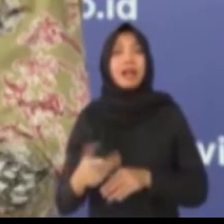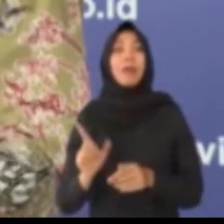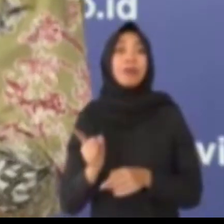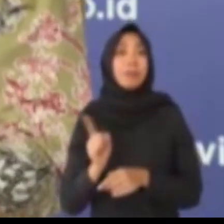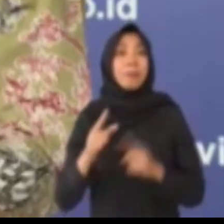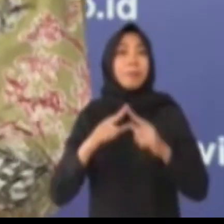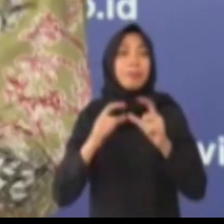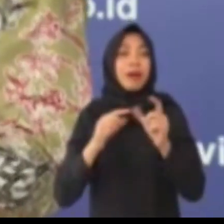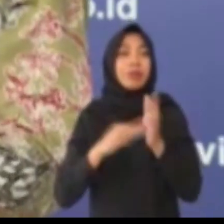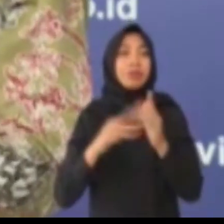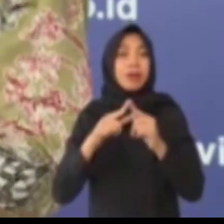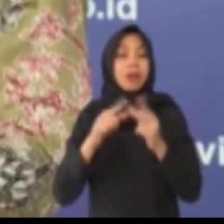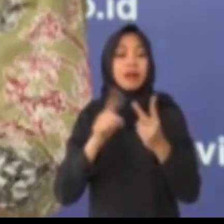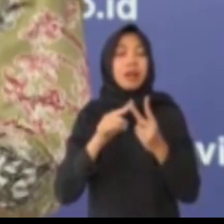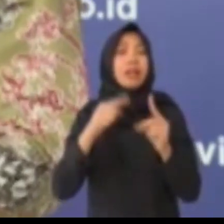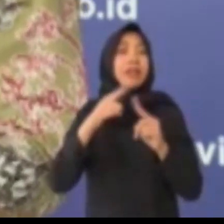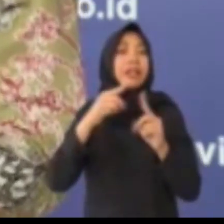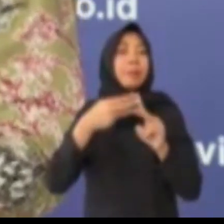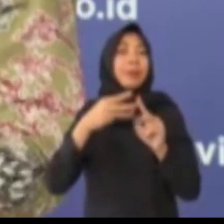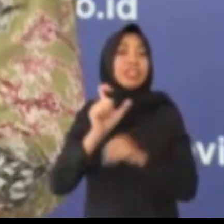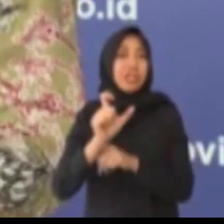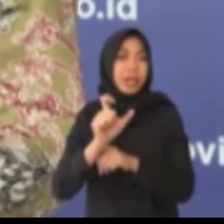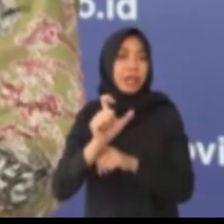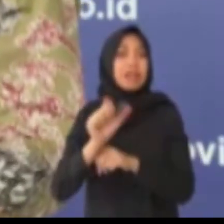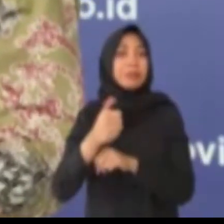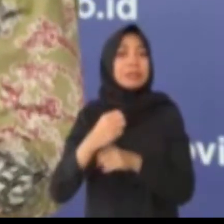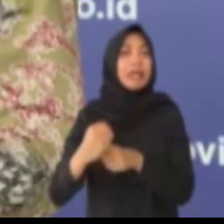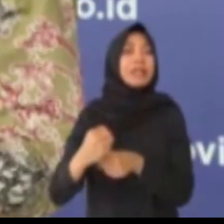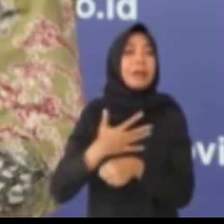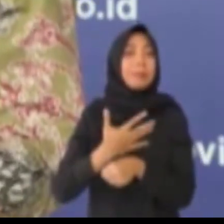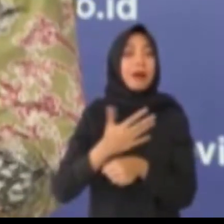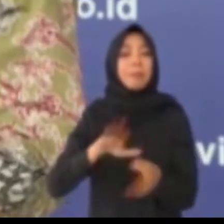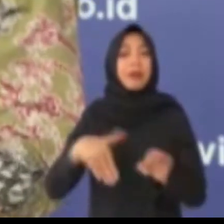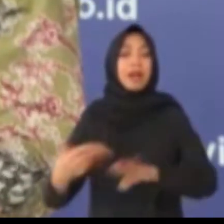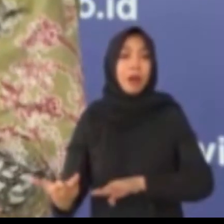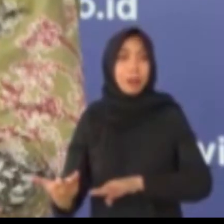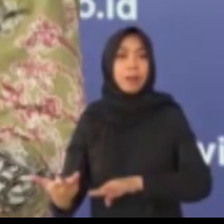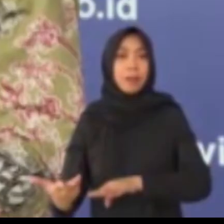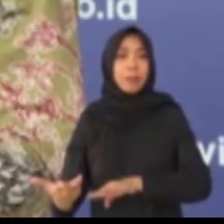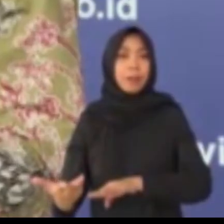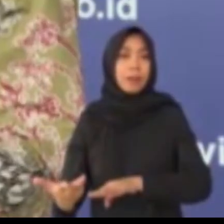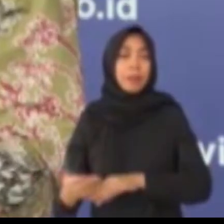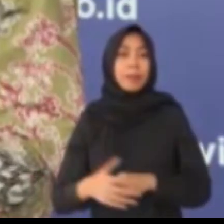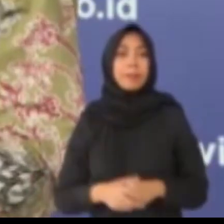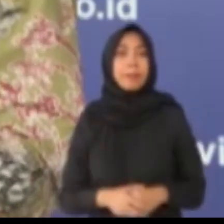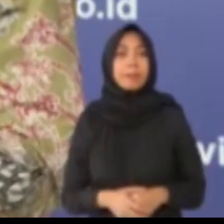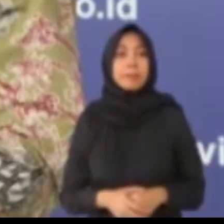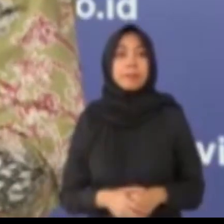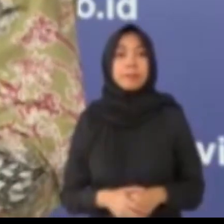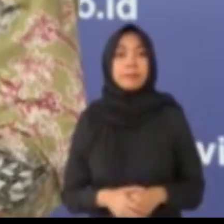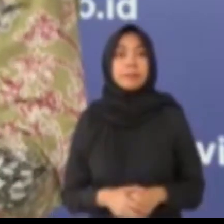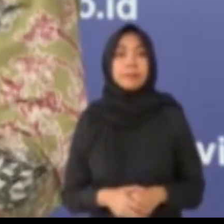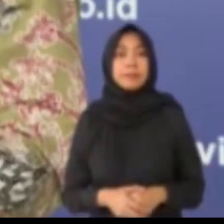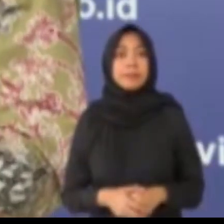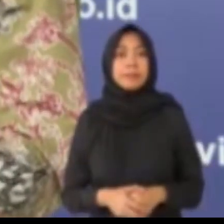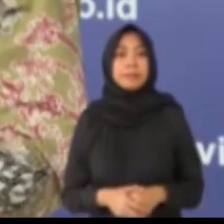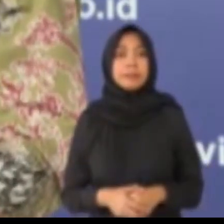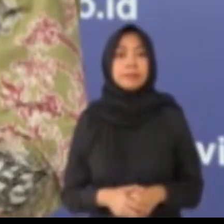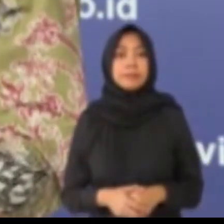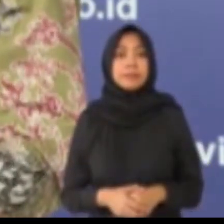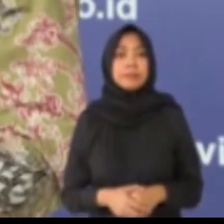disebabkan karena type-c ini juga menjadi penyebab meninggalnya kasus-kasus covert 19